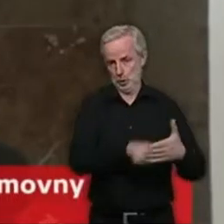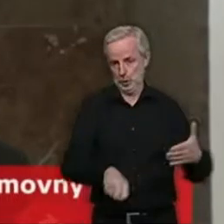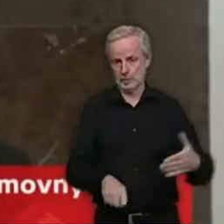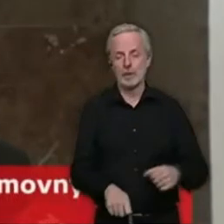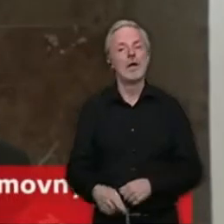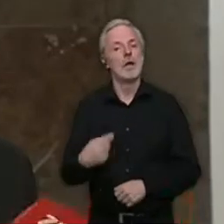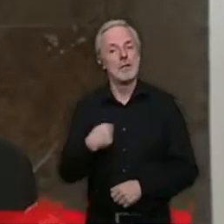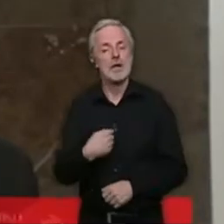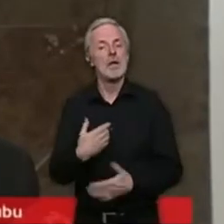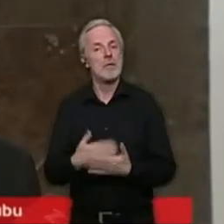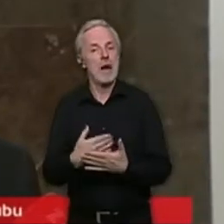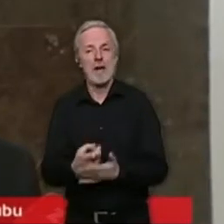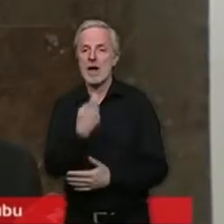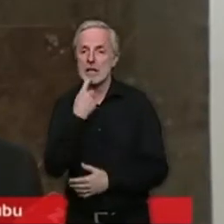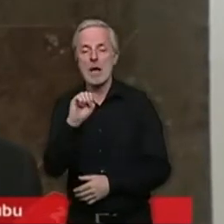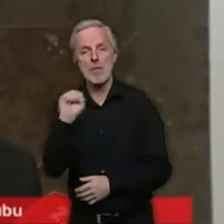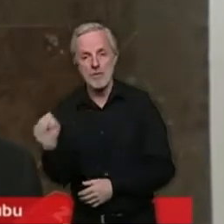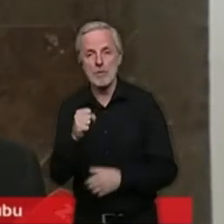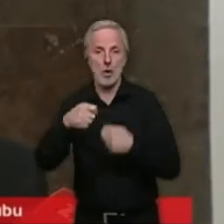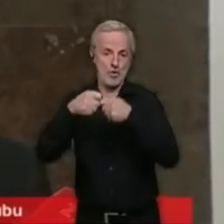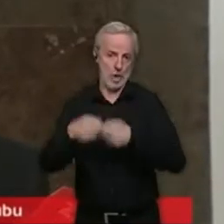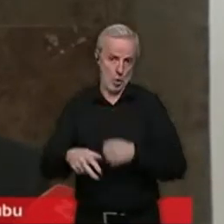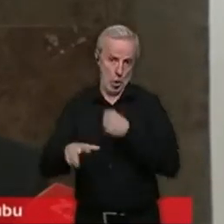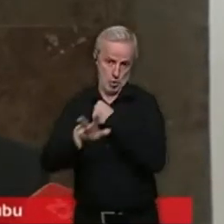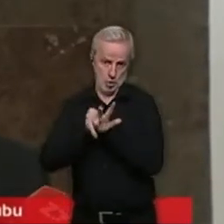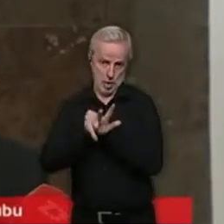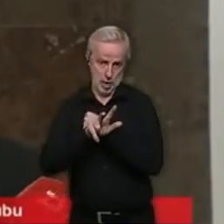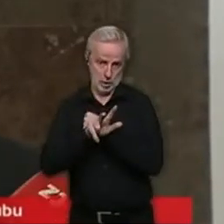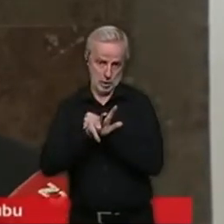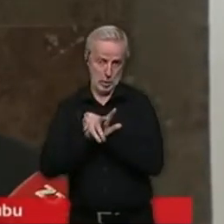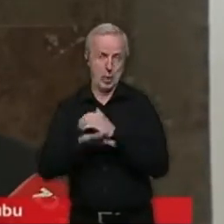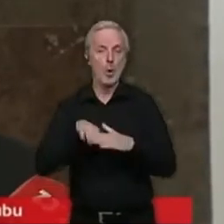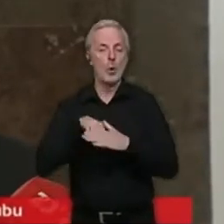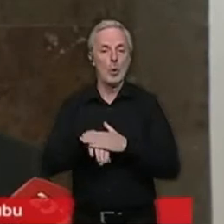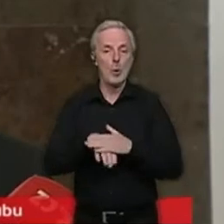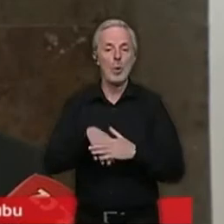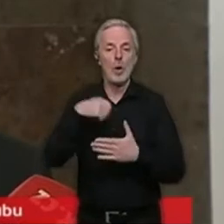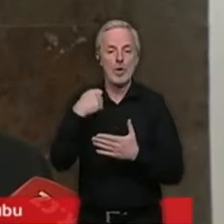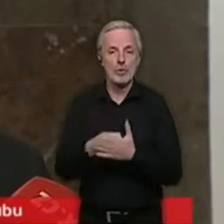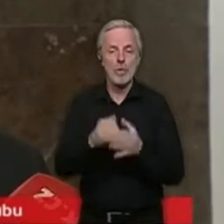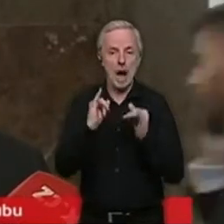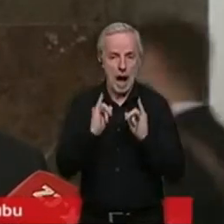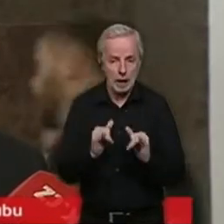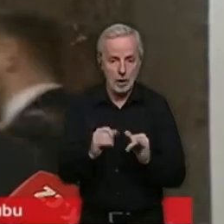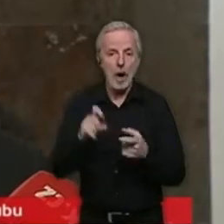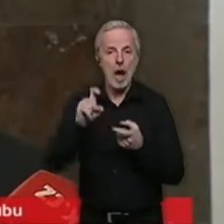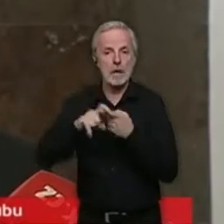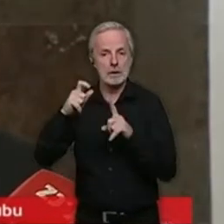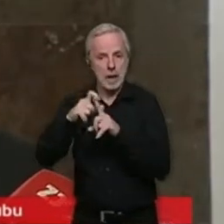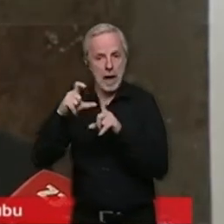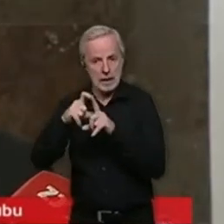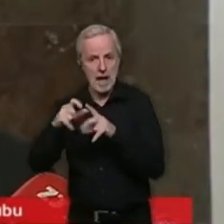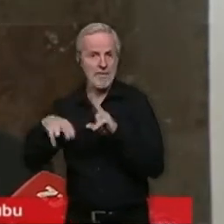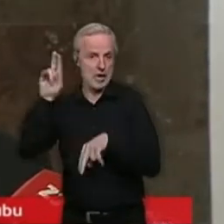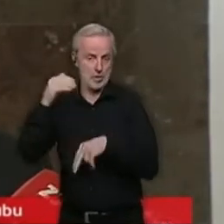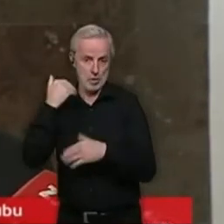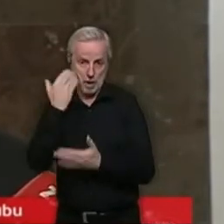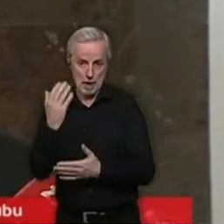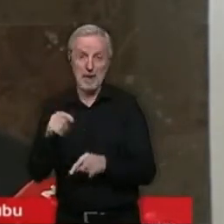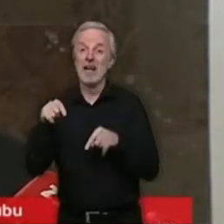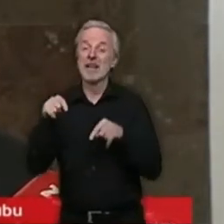My jsme chtěli, aby ten výbor měl 18 členů, a to znamená, aby v něm ANO a SPD neměli většinu. Takhle, když